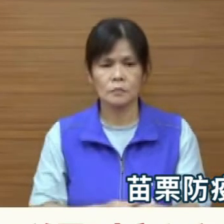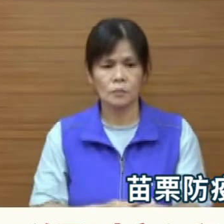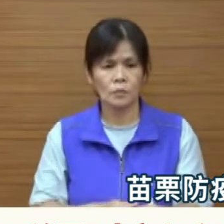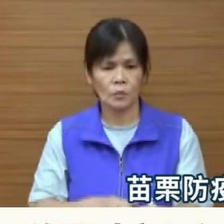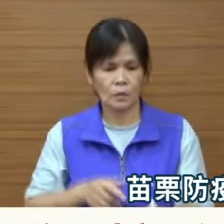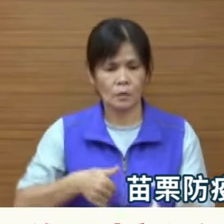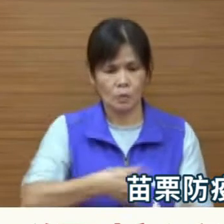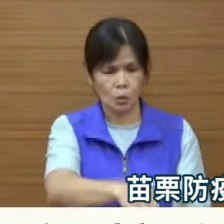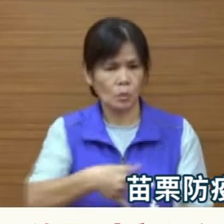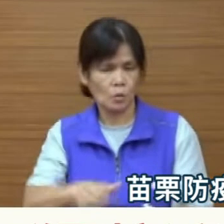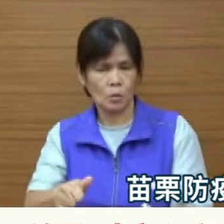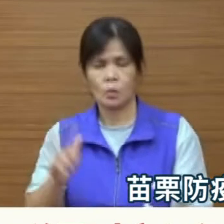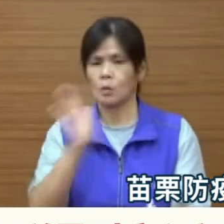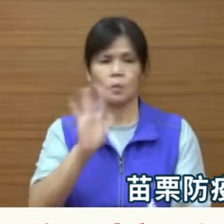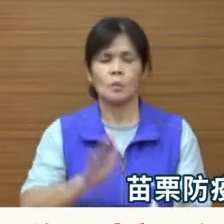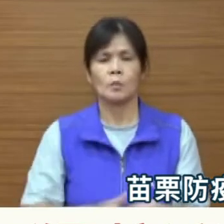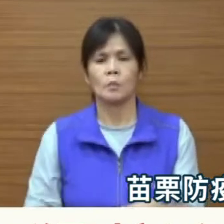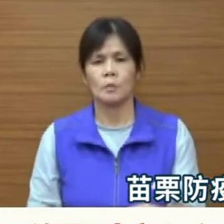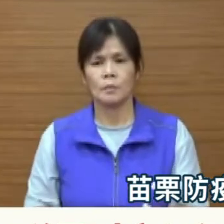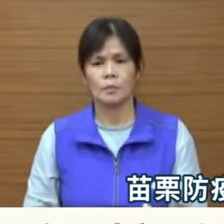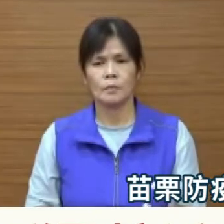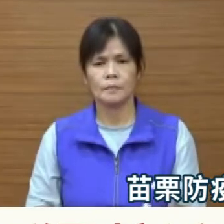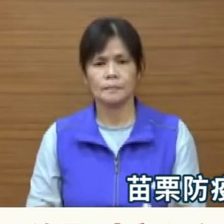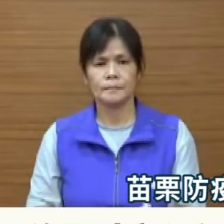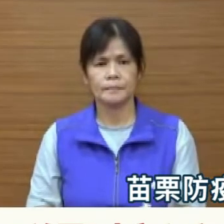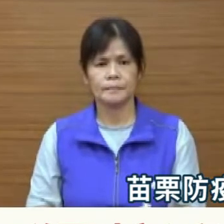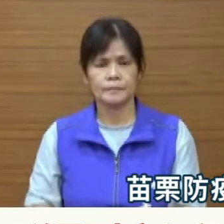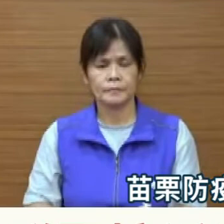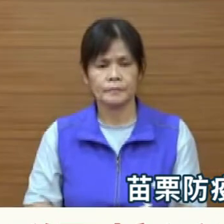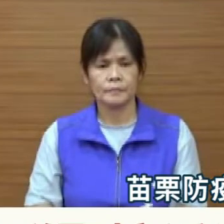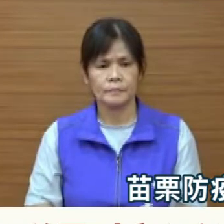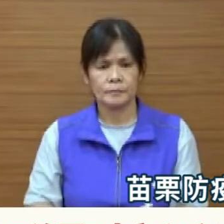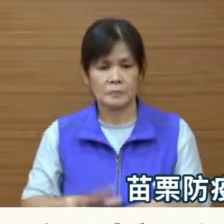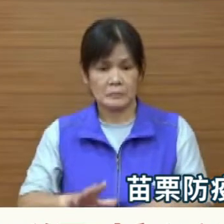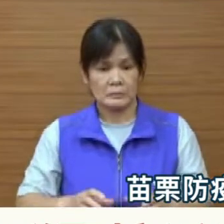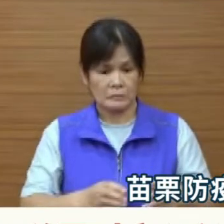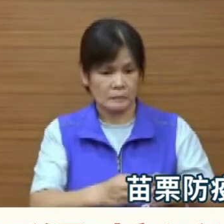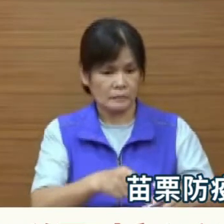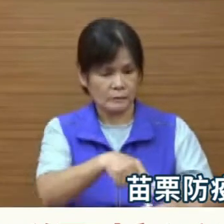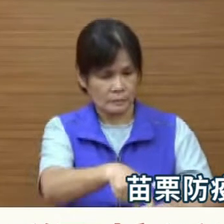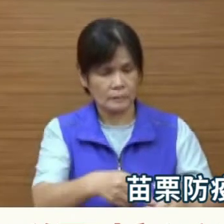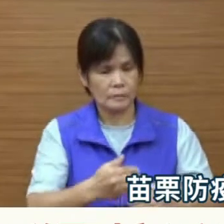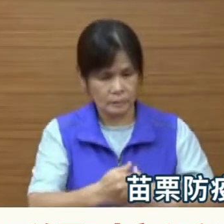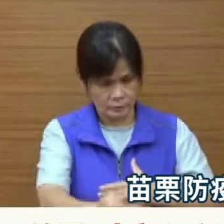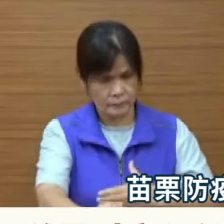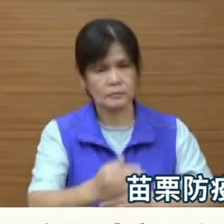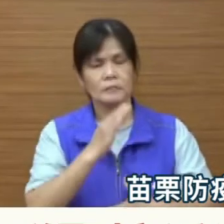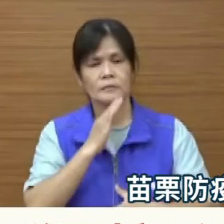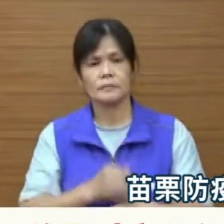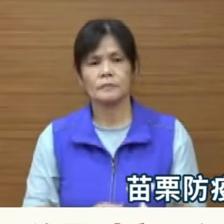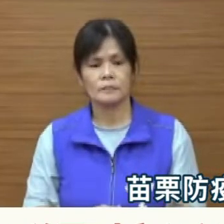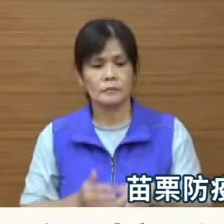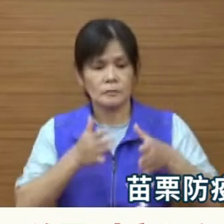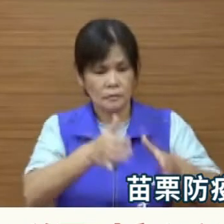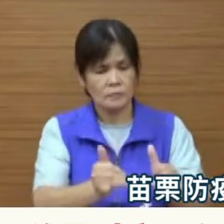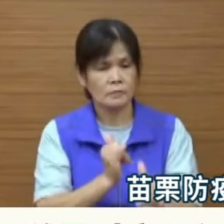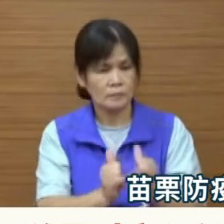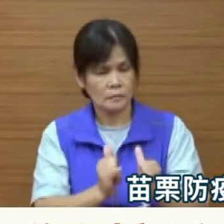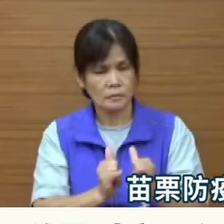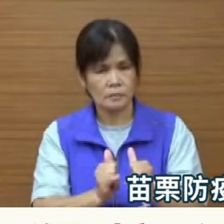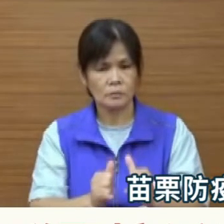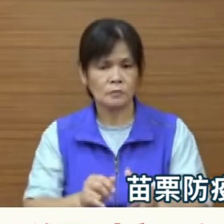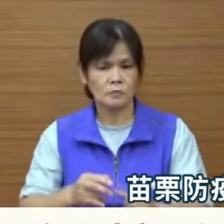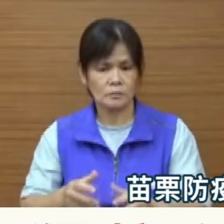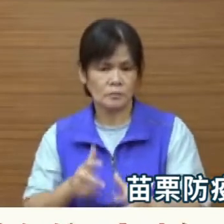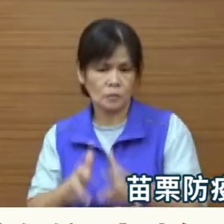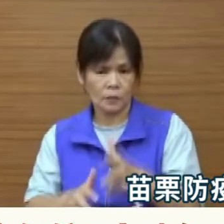有公共的这个活动史，现于集中检疫所隔离之中。那对于社区还